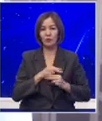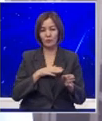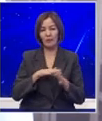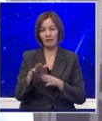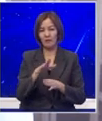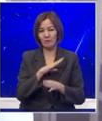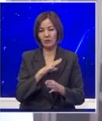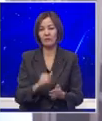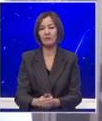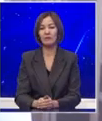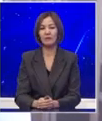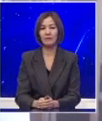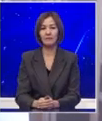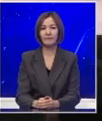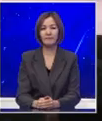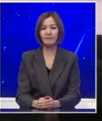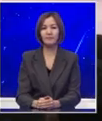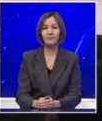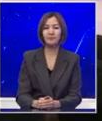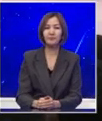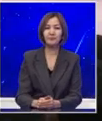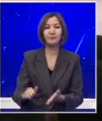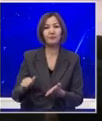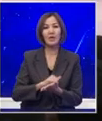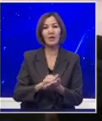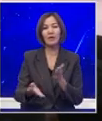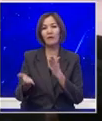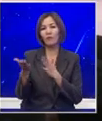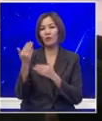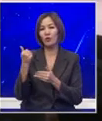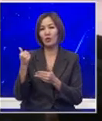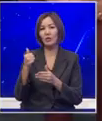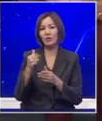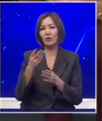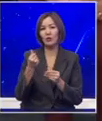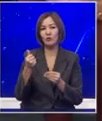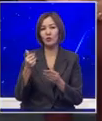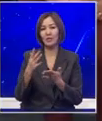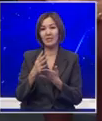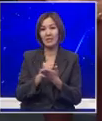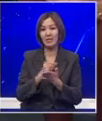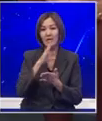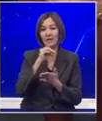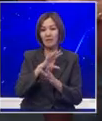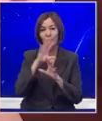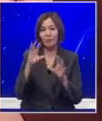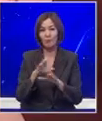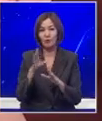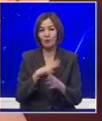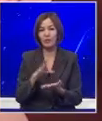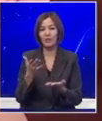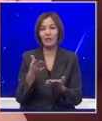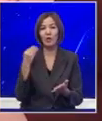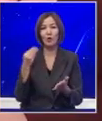осындай жұмыстар жүргізіліп жатыр. Архив өткеннің ескерткіші, ал сала қызметкерлері тарихымыздың тамыршысы,